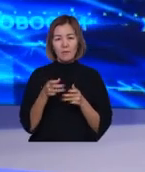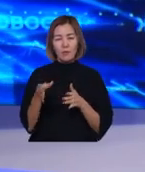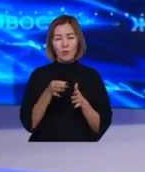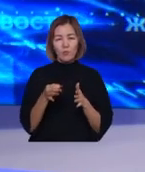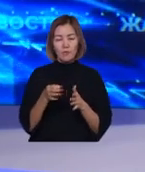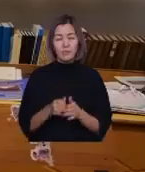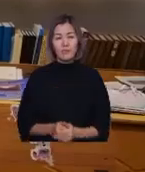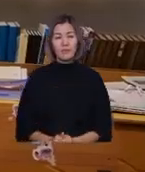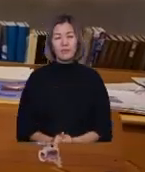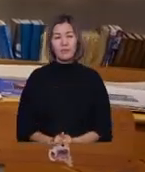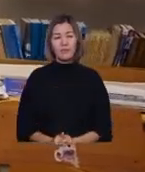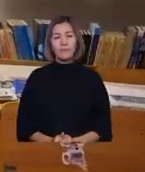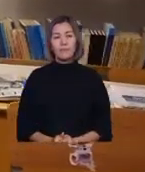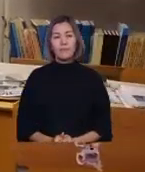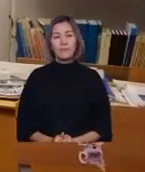области.